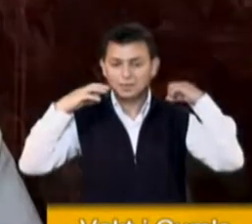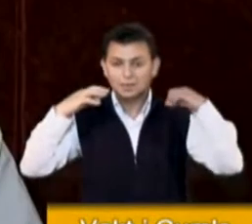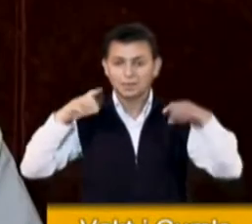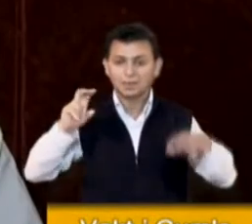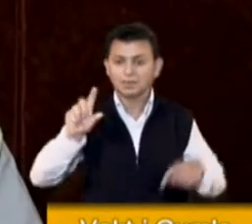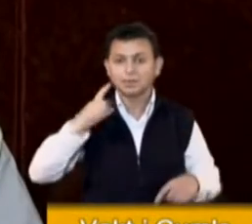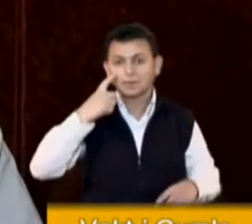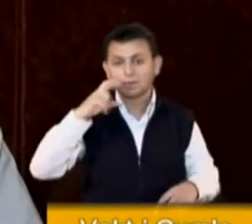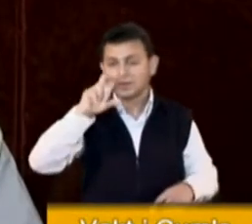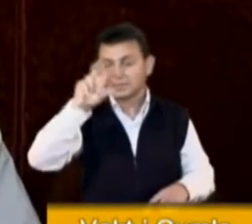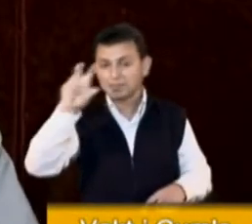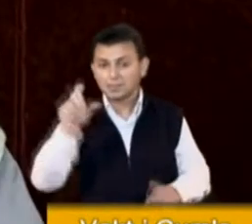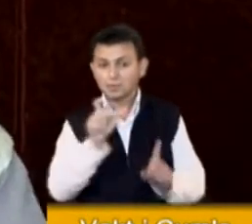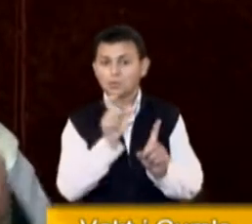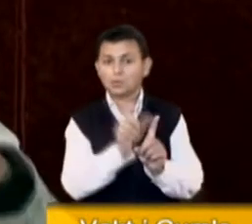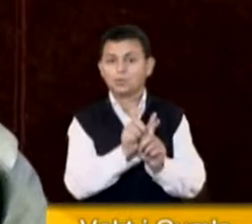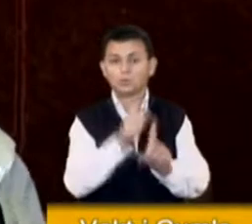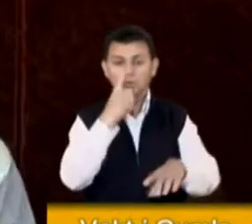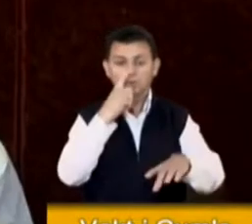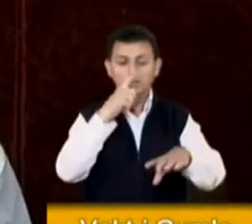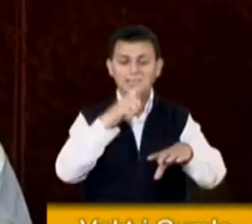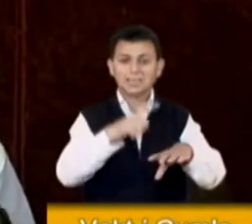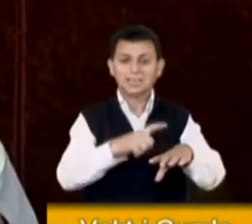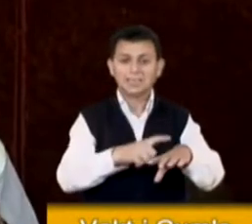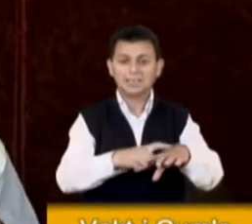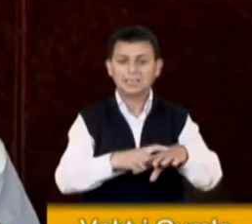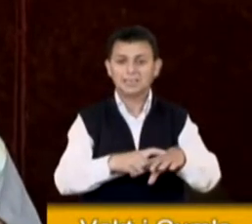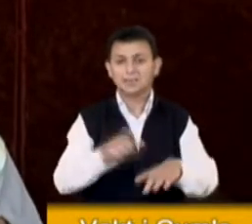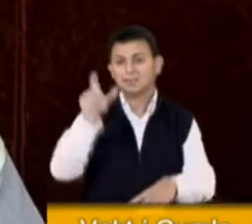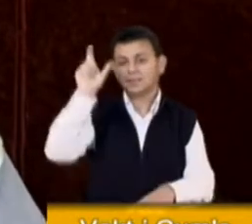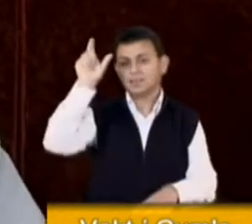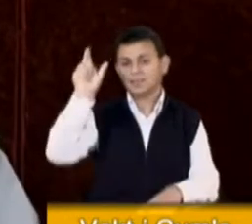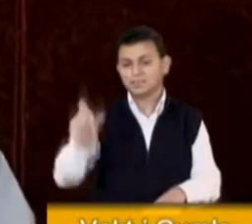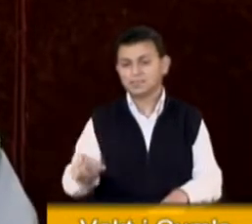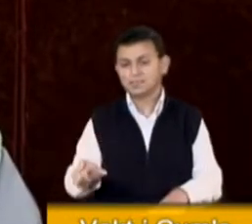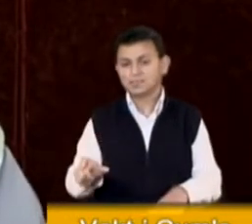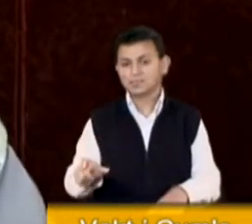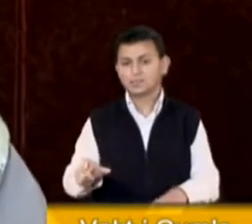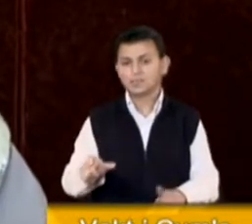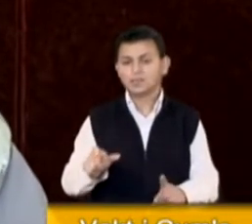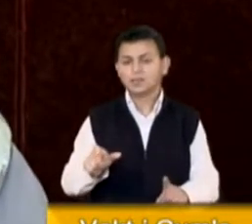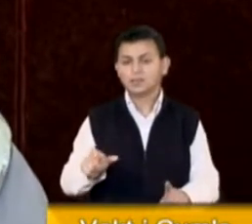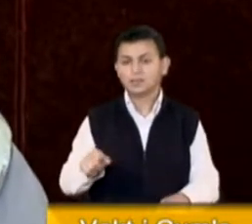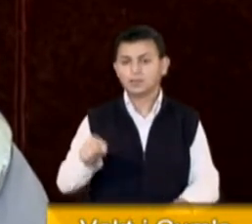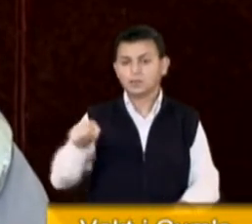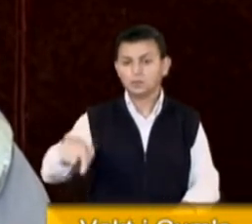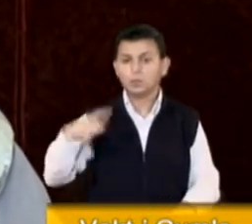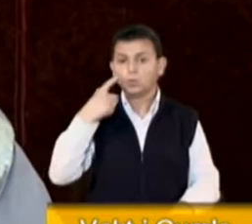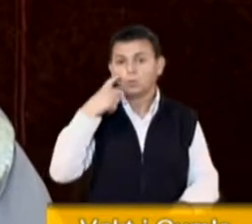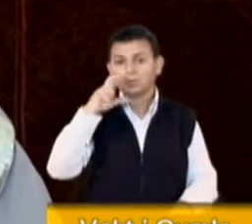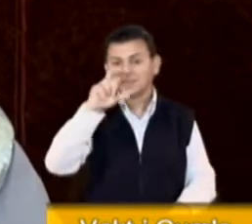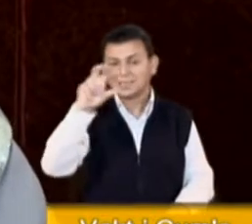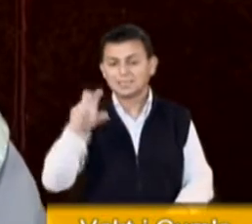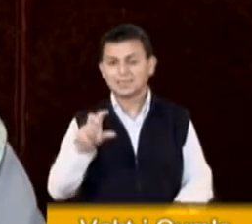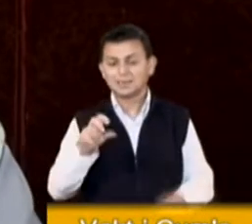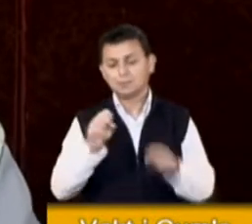koruduğuna inanan kimse o taktığı şeye bırakılır, o taktığı şeye havale edilir